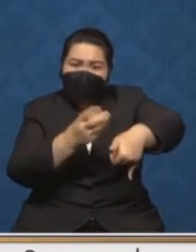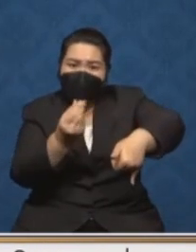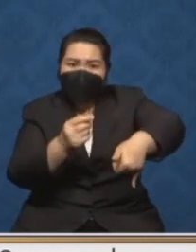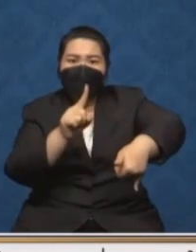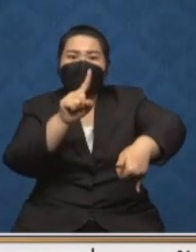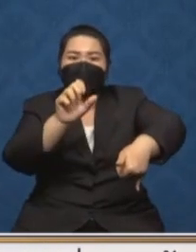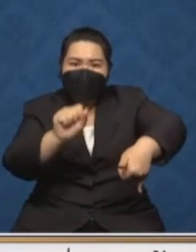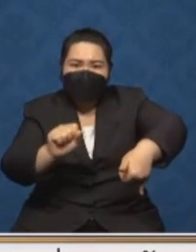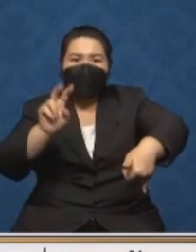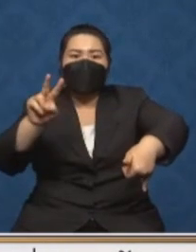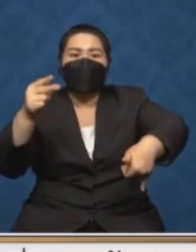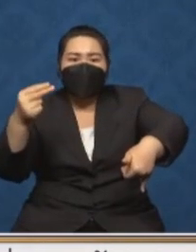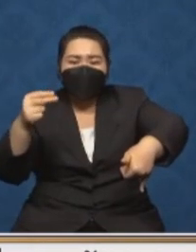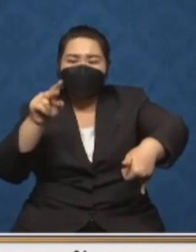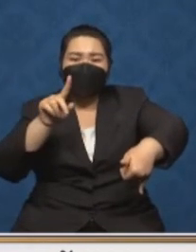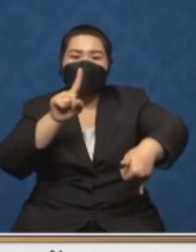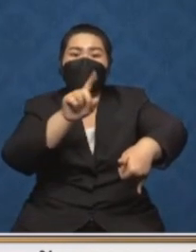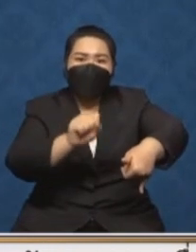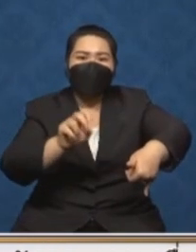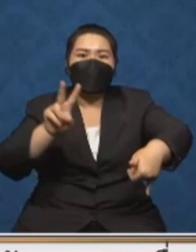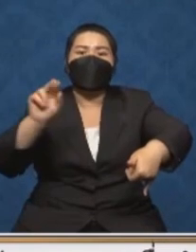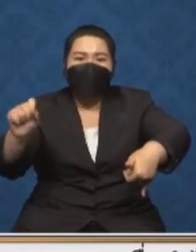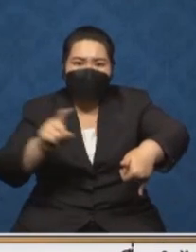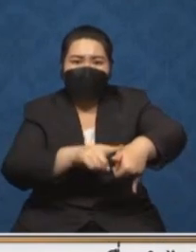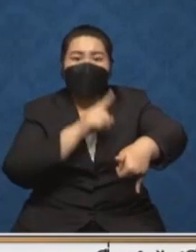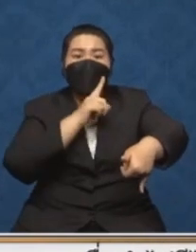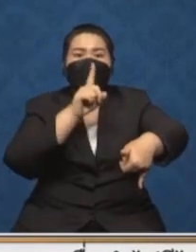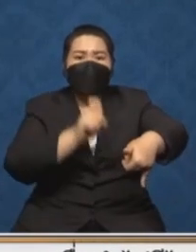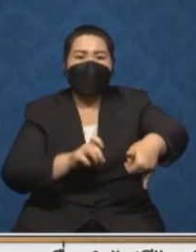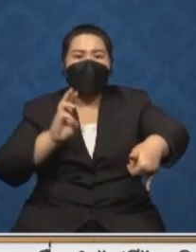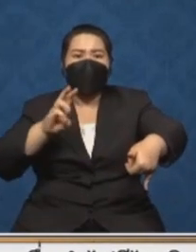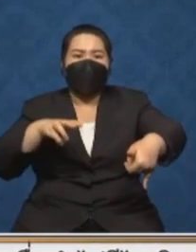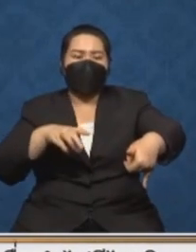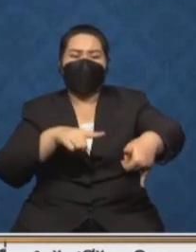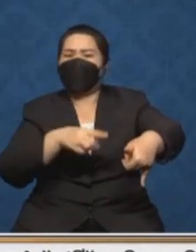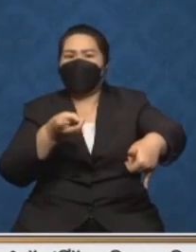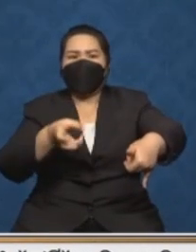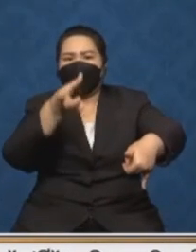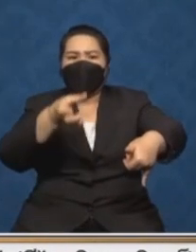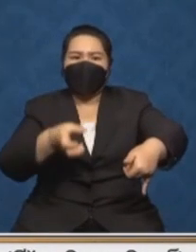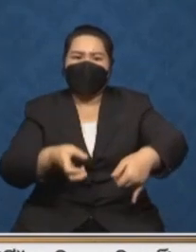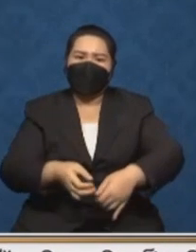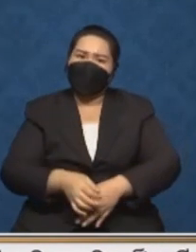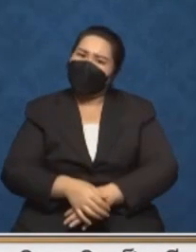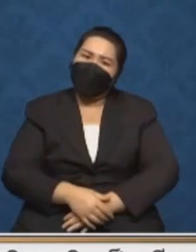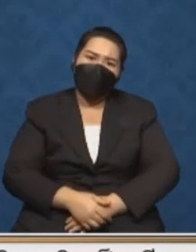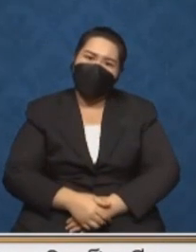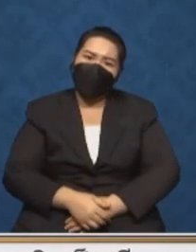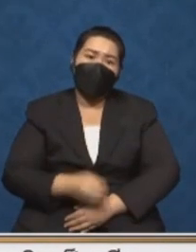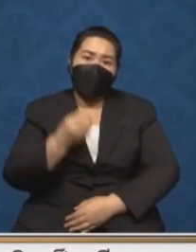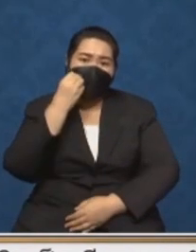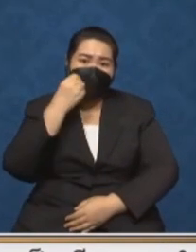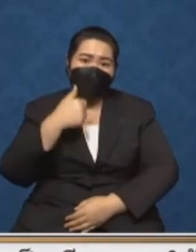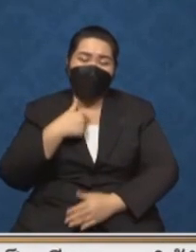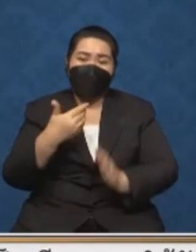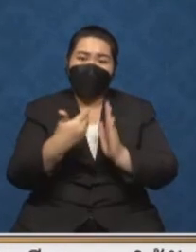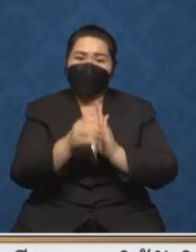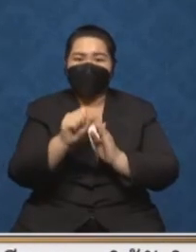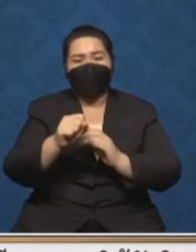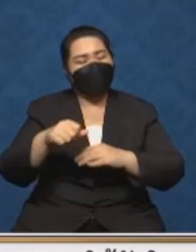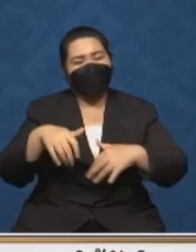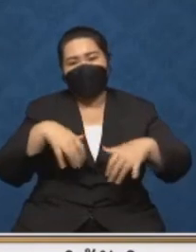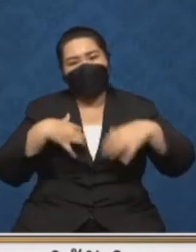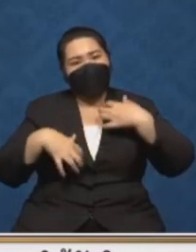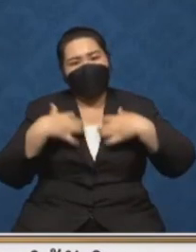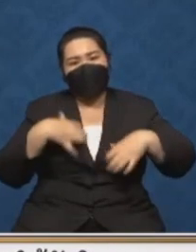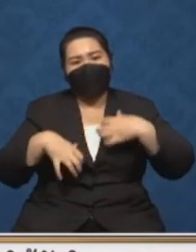ถ้าเกิดตายให้ 6,000 นี่ผมไมตจะพูดยัไ พี่น้องบ้านผมเดือดร้อนไปทั่ว